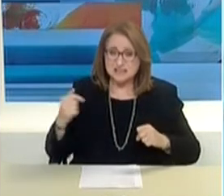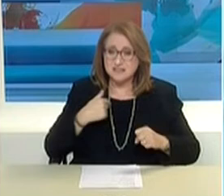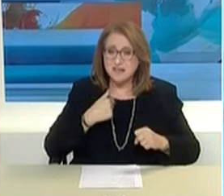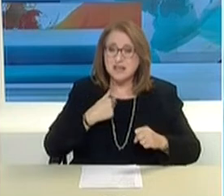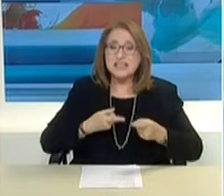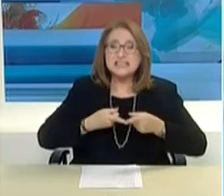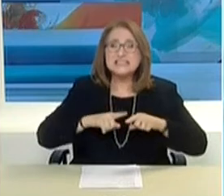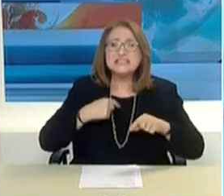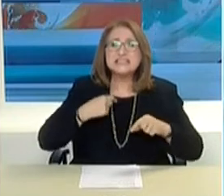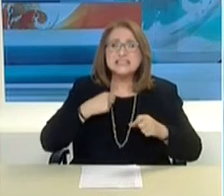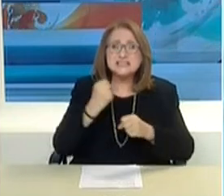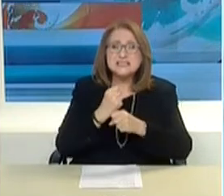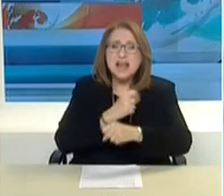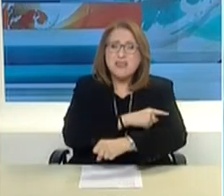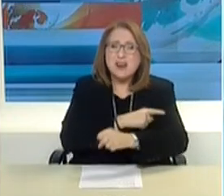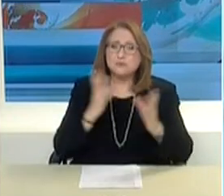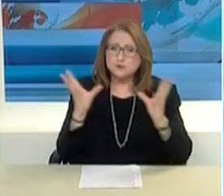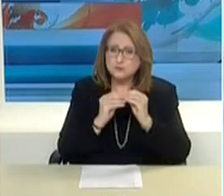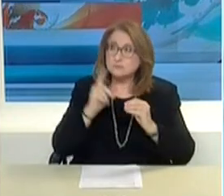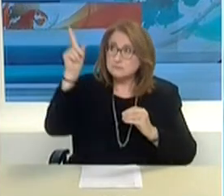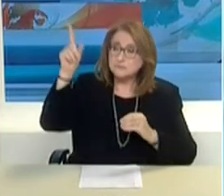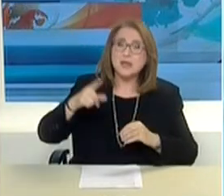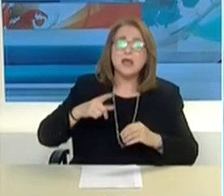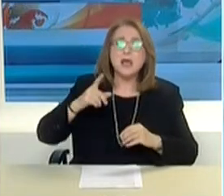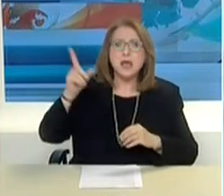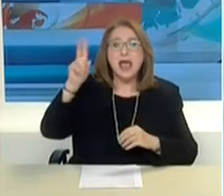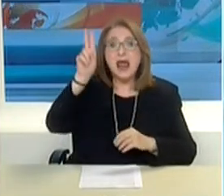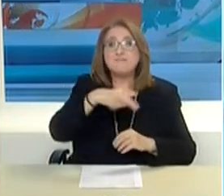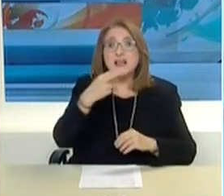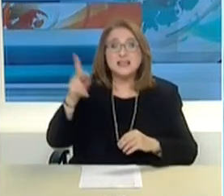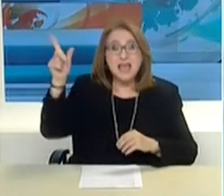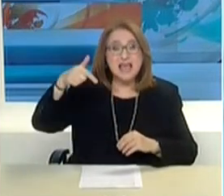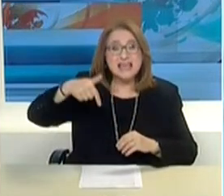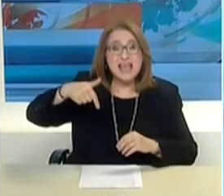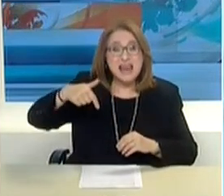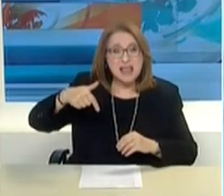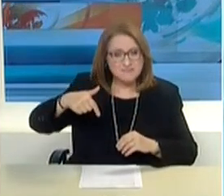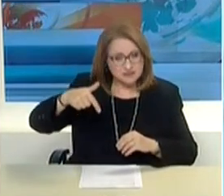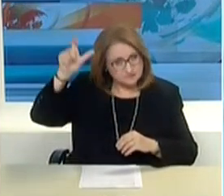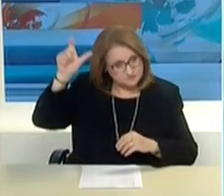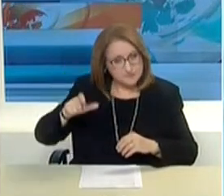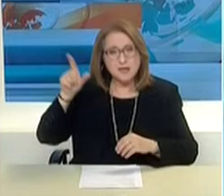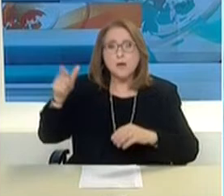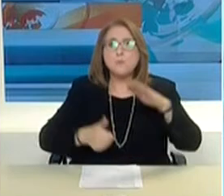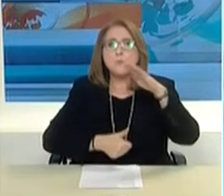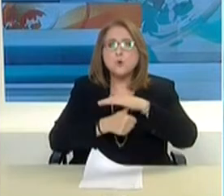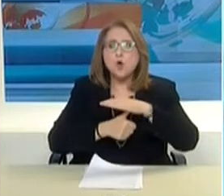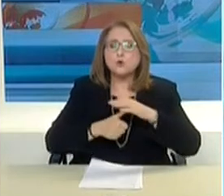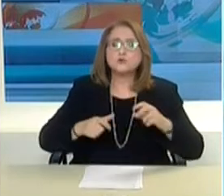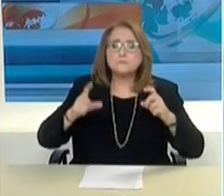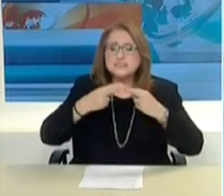το Πανεπιστήμιο της Γενέβης, τον καθηγητή κύριο Δερμιτζάκη, πρόεδρο του Εθνικού Συμβουλίου Έρευνας Τεχνολογίας και